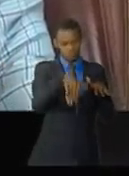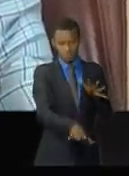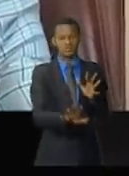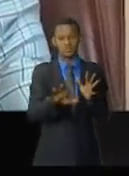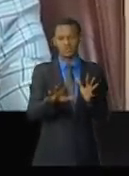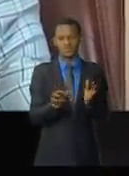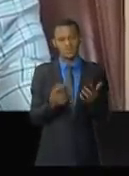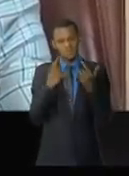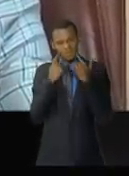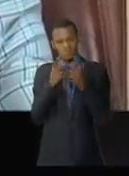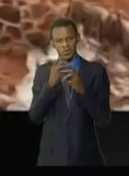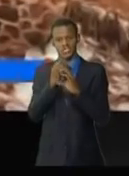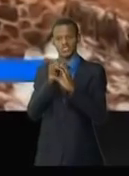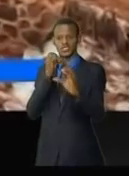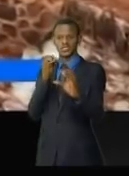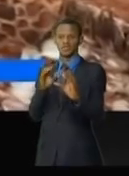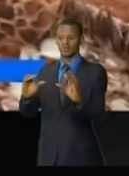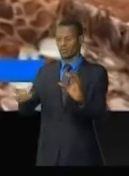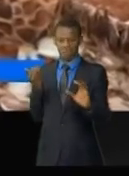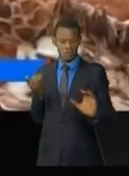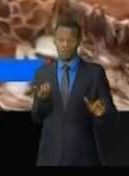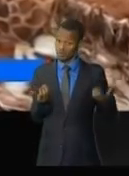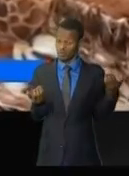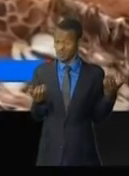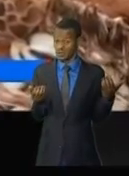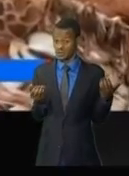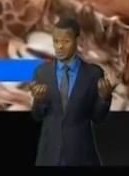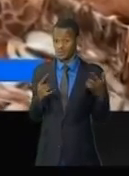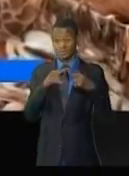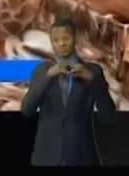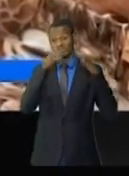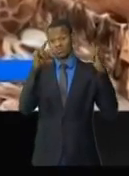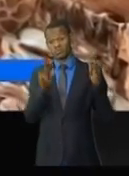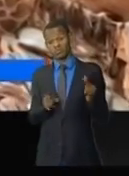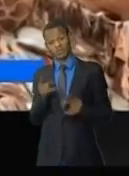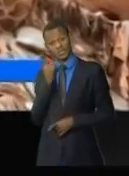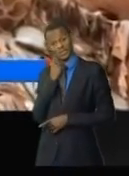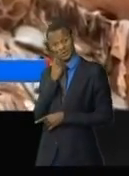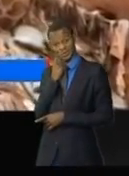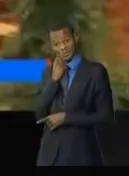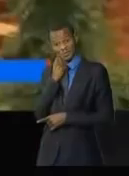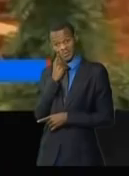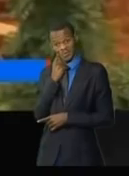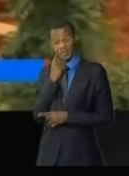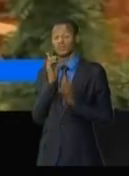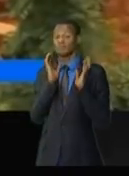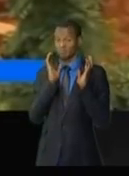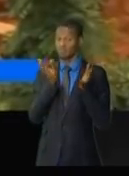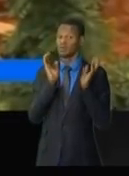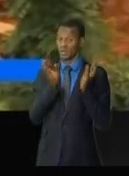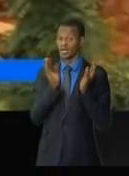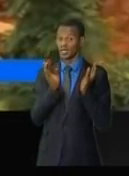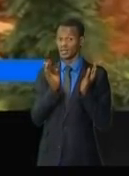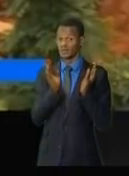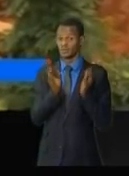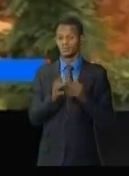et éviter qu'elle soit emportée. Les barrages de Kimilolo n'est resté que l'ombre de lui-même. La sonnette d'alarme est donc